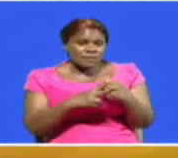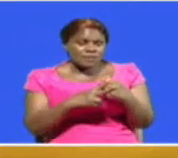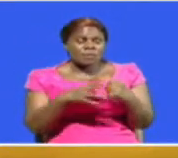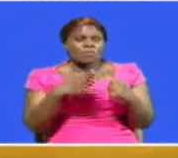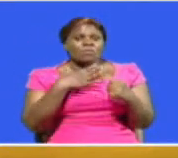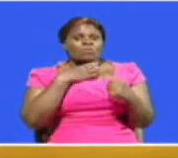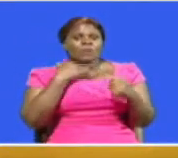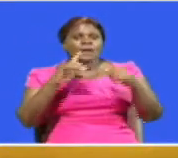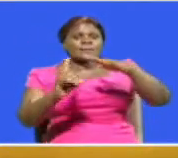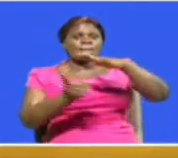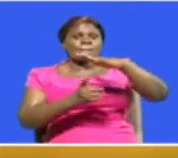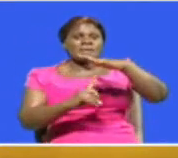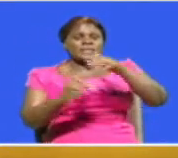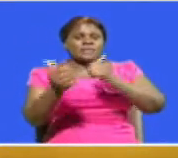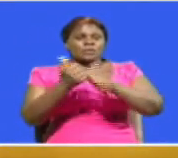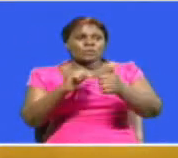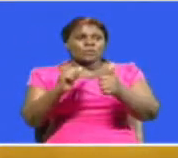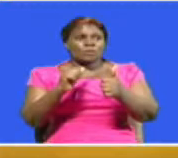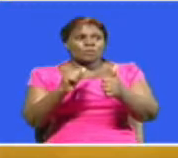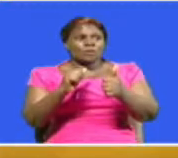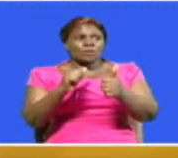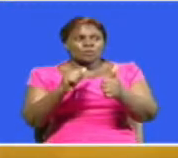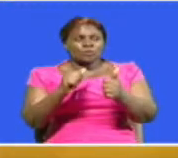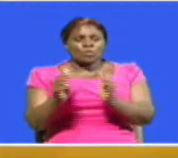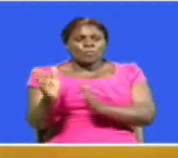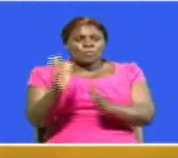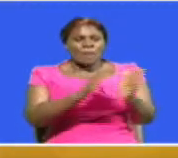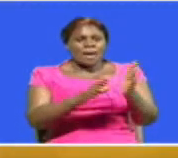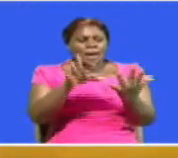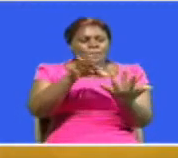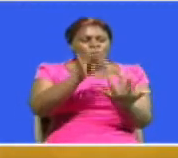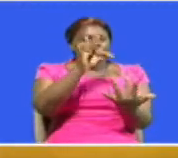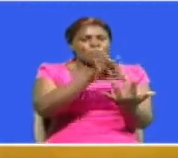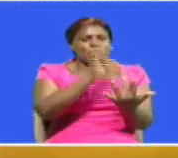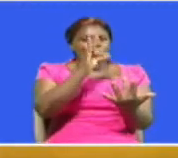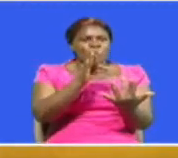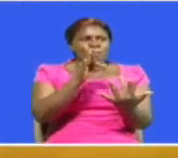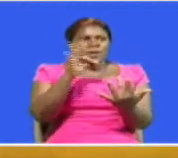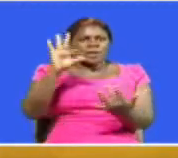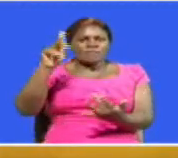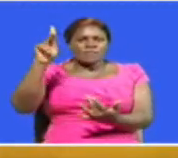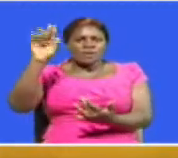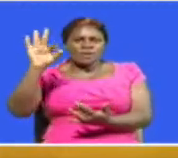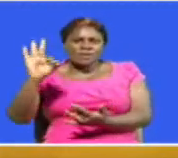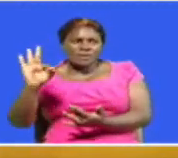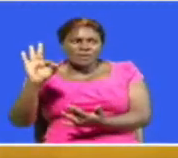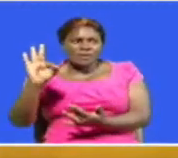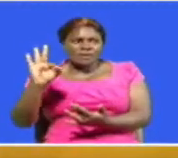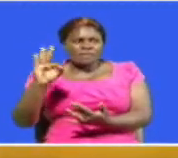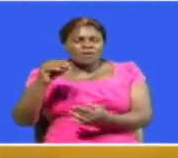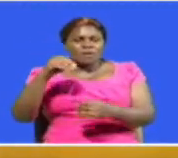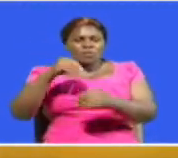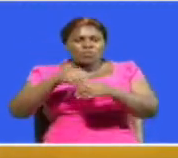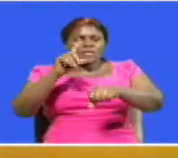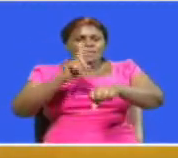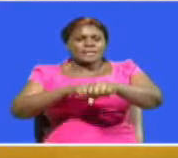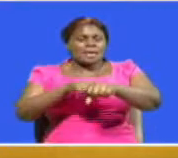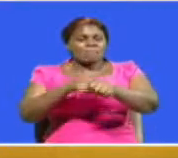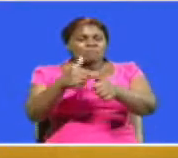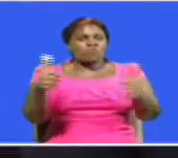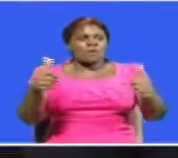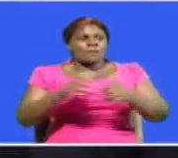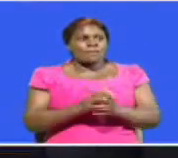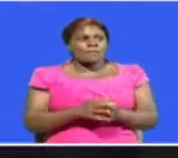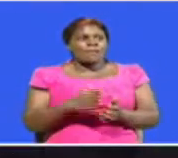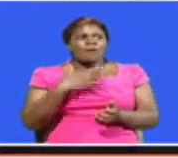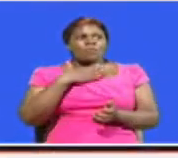wanataka Wizara ya Michezo pia kuhakikisha uandalizi wa uchaguzi wa shirikisho la FKF kwa wakati.